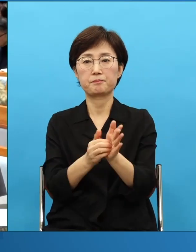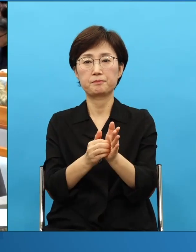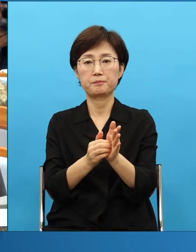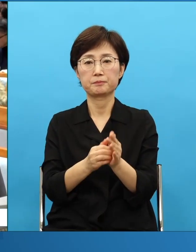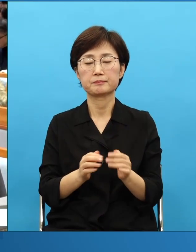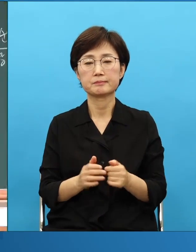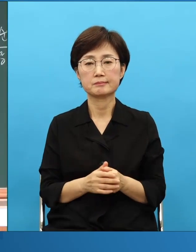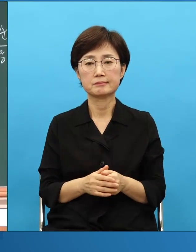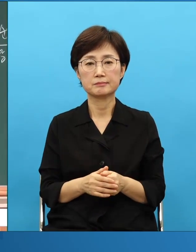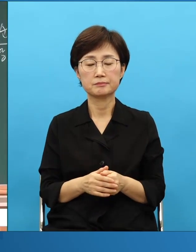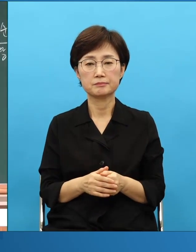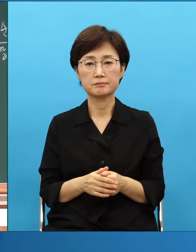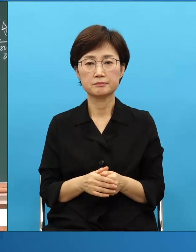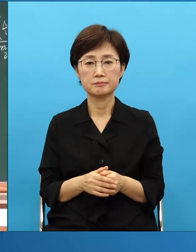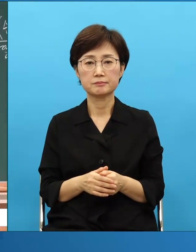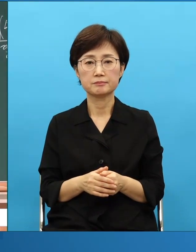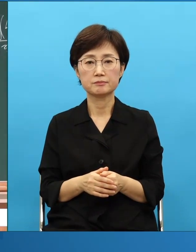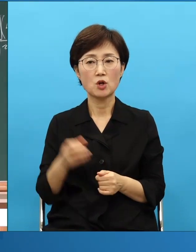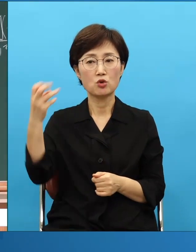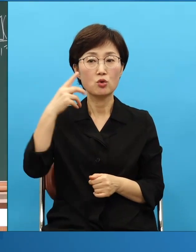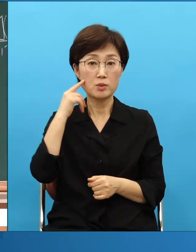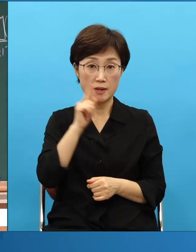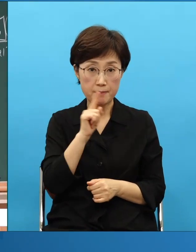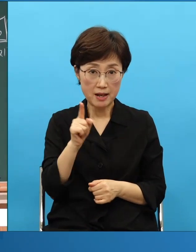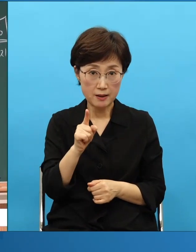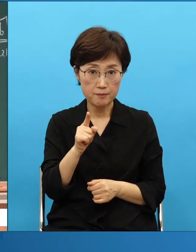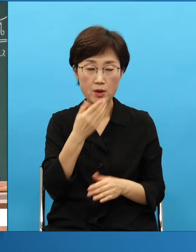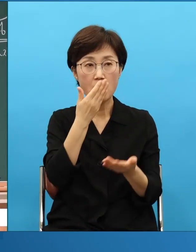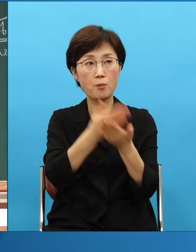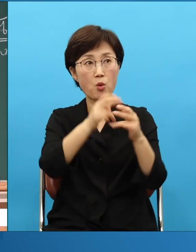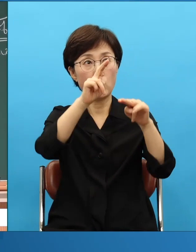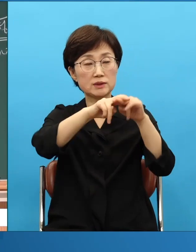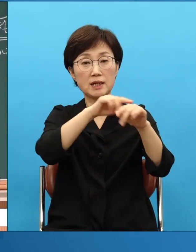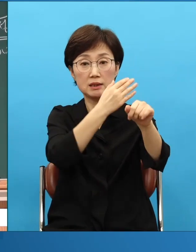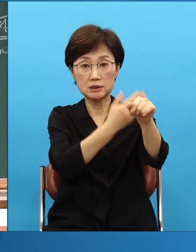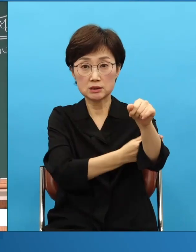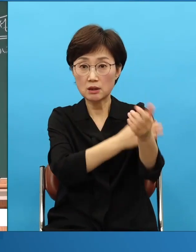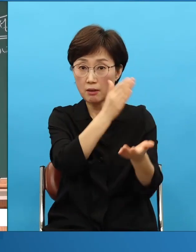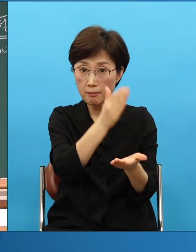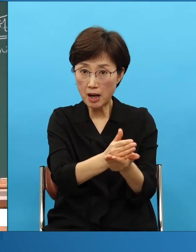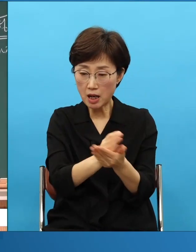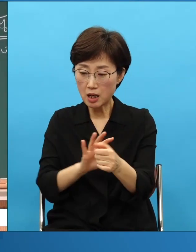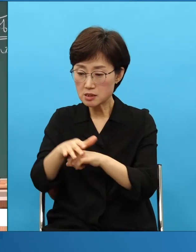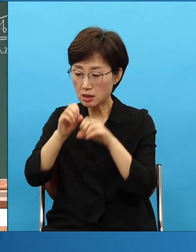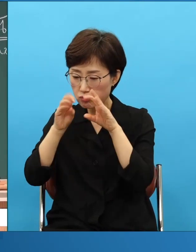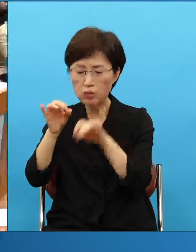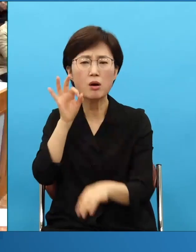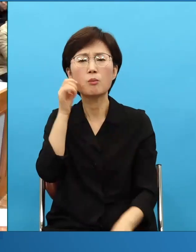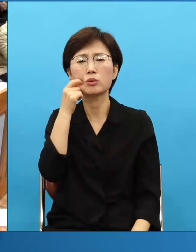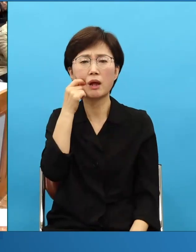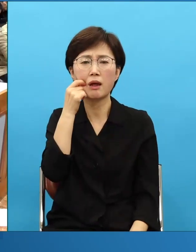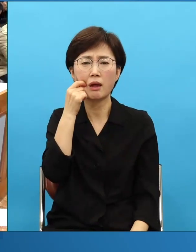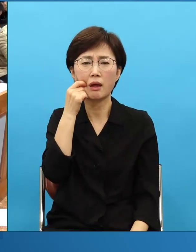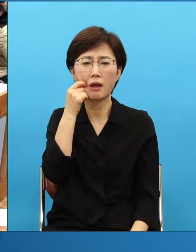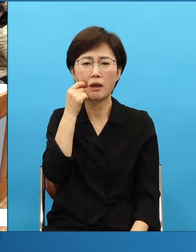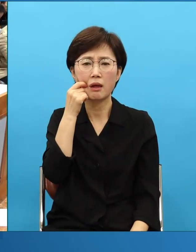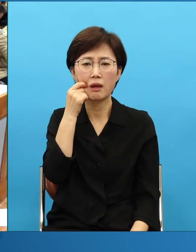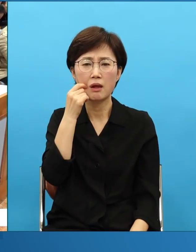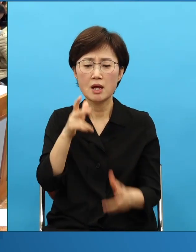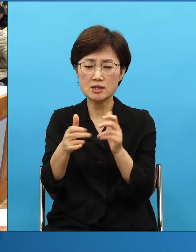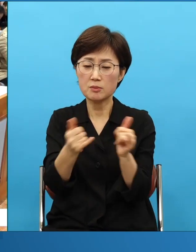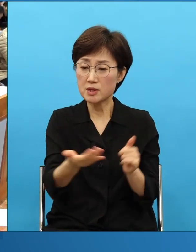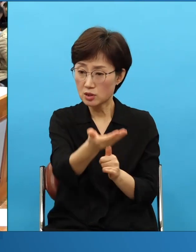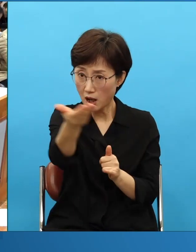전했습니다. 유광수 목사는 보좌의 능력이 아니고는 세계복음화 할 수 없기 때문에 모든